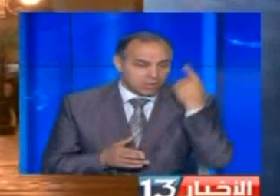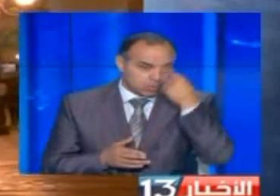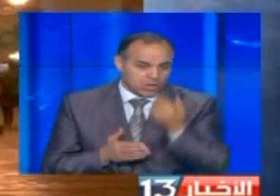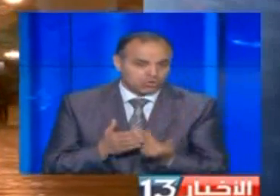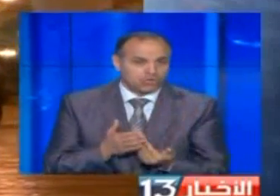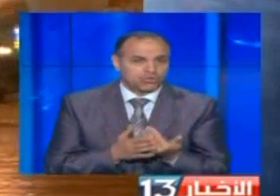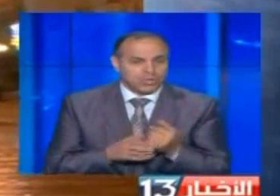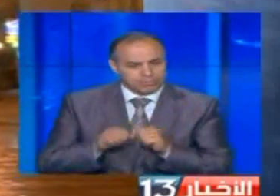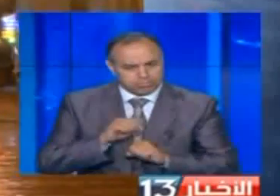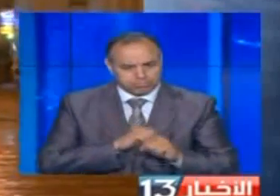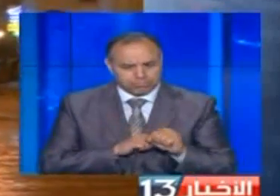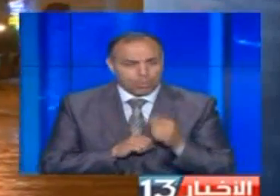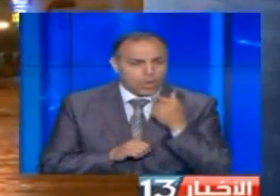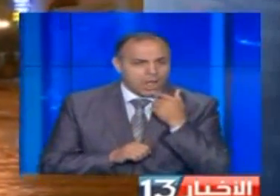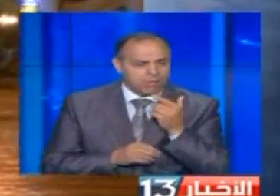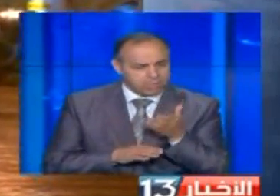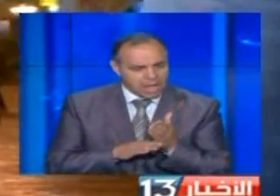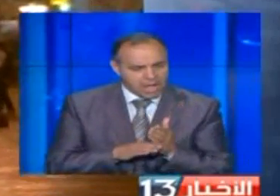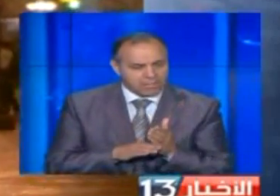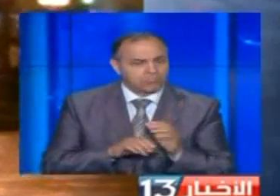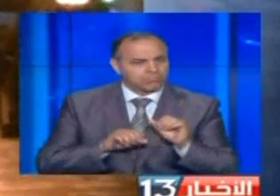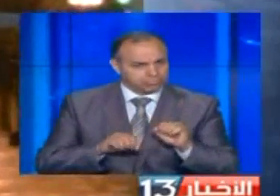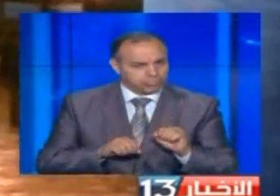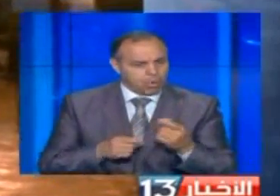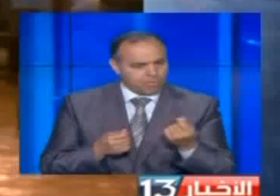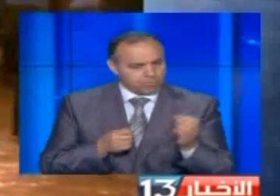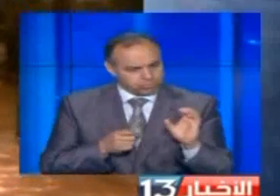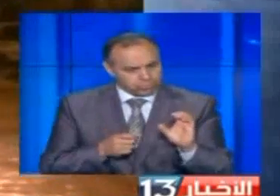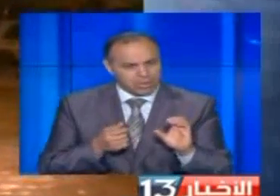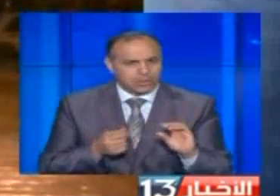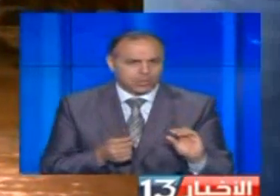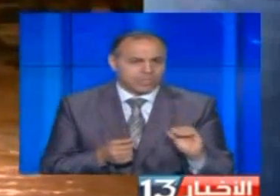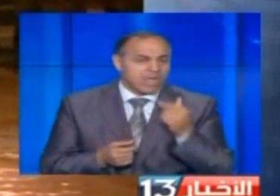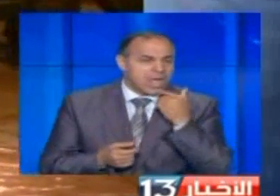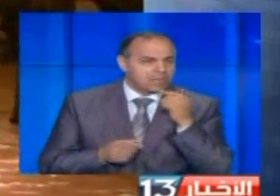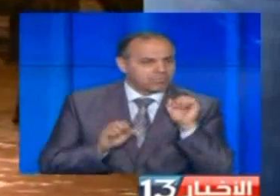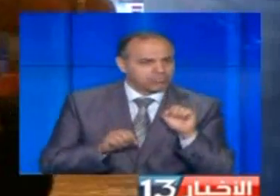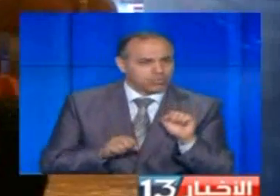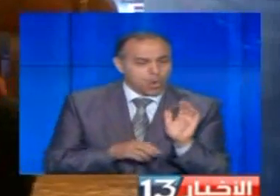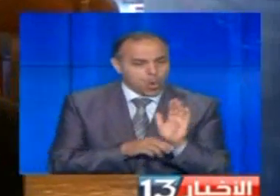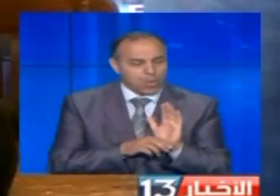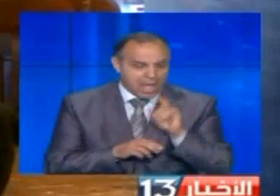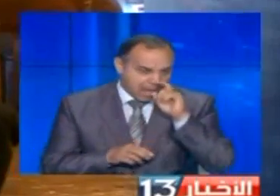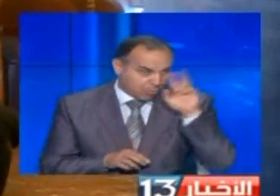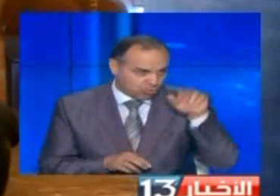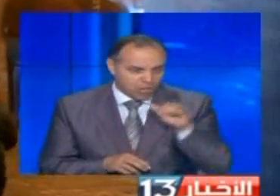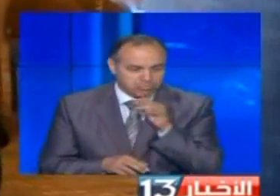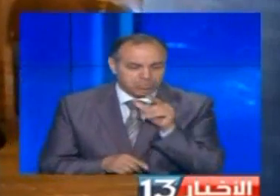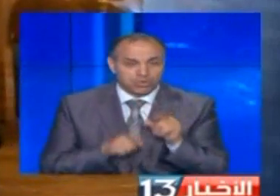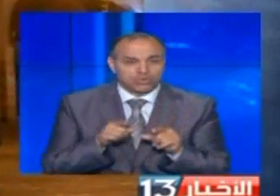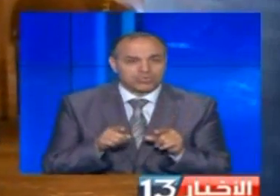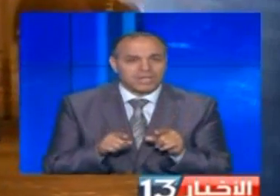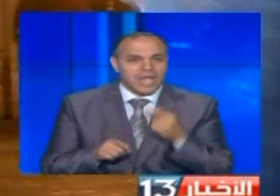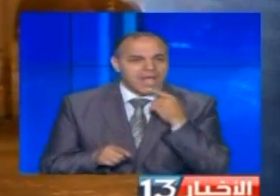في حسن التصرف بما هو متاح من إمكانيات مادية شحيحة لم تسمح بوجود عروض عربية تثري